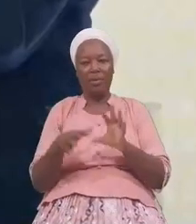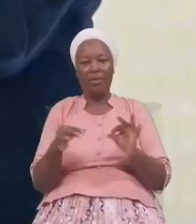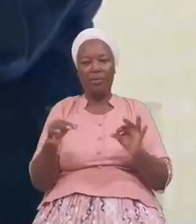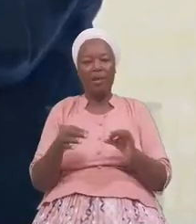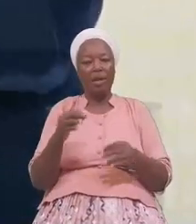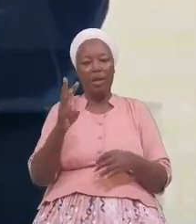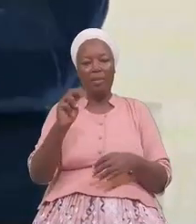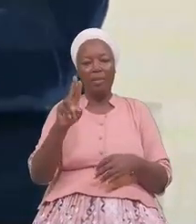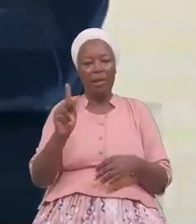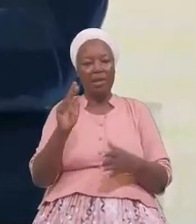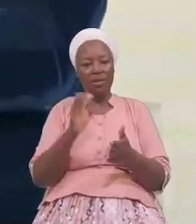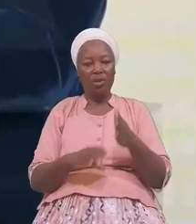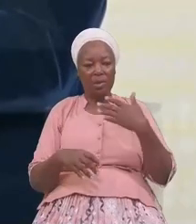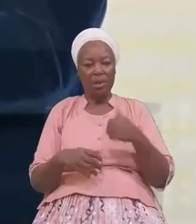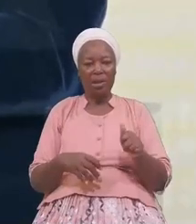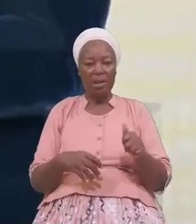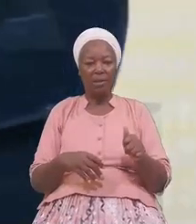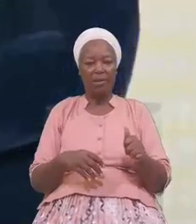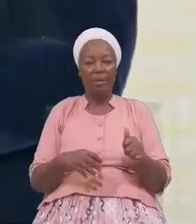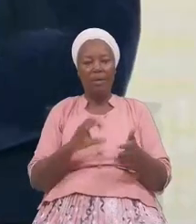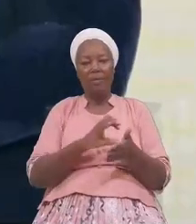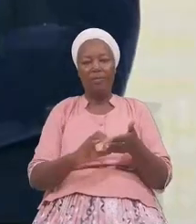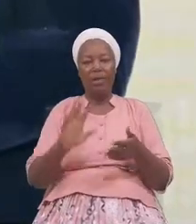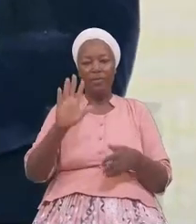10, verset 51.